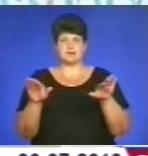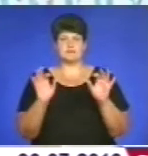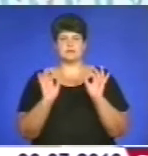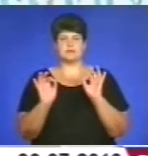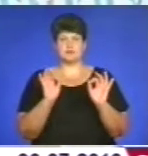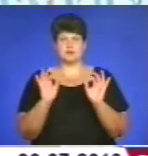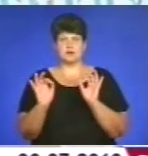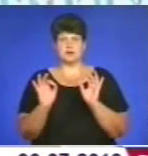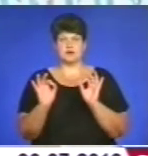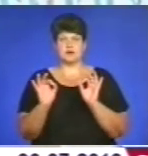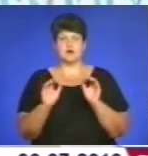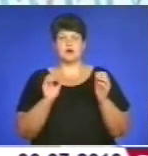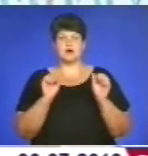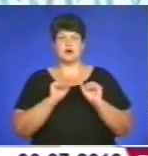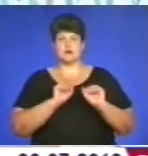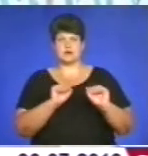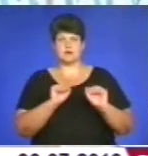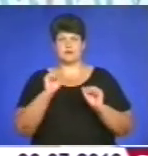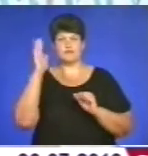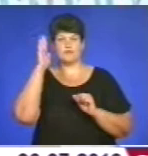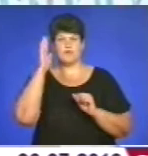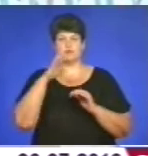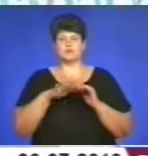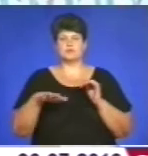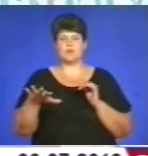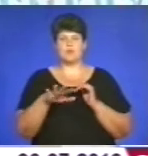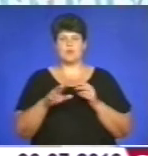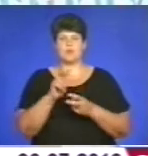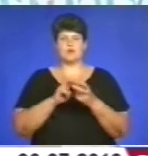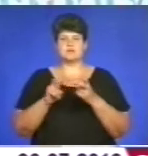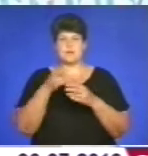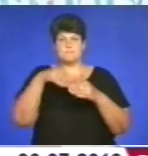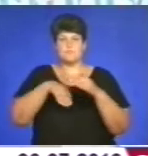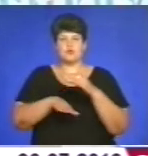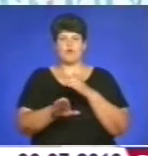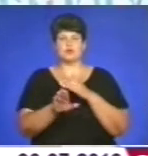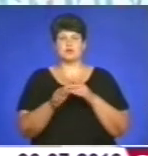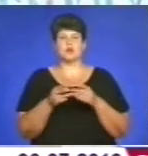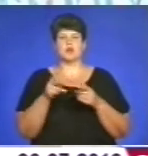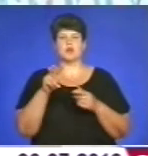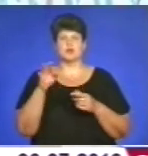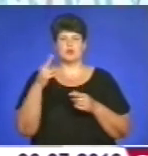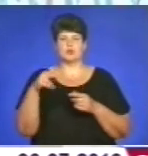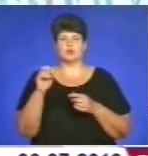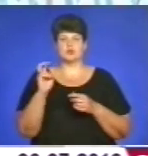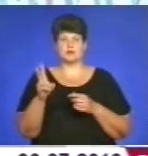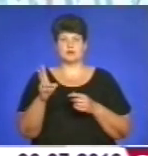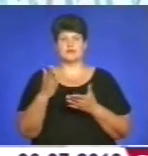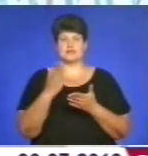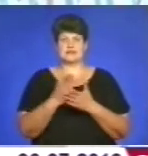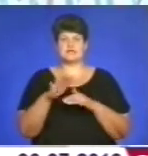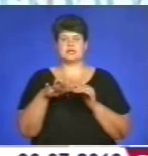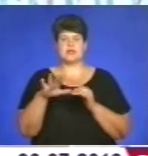благоприятного, охране подводного пространства, поиски подводных лодок, если таковые незаконно проникли в территориальные воды Украины,